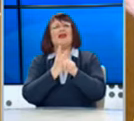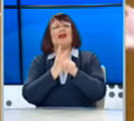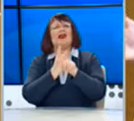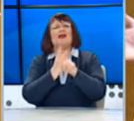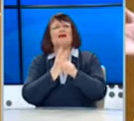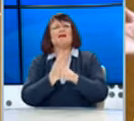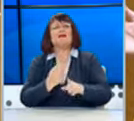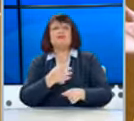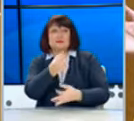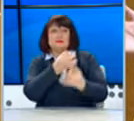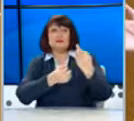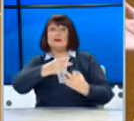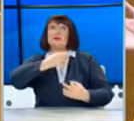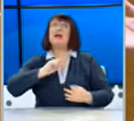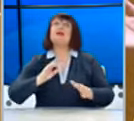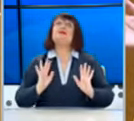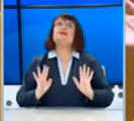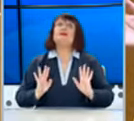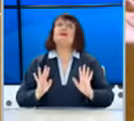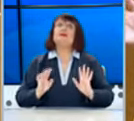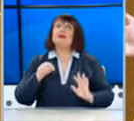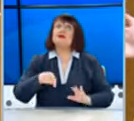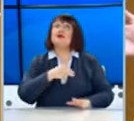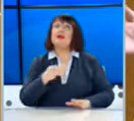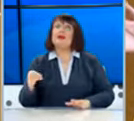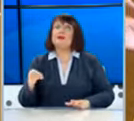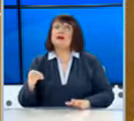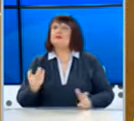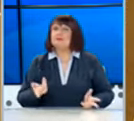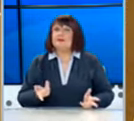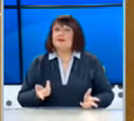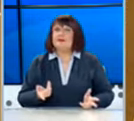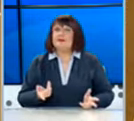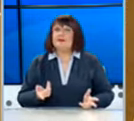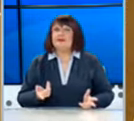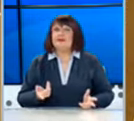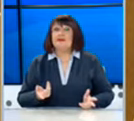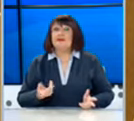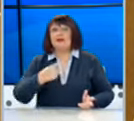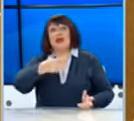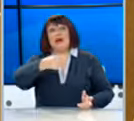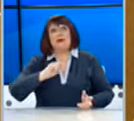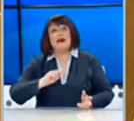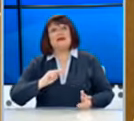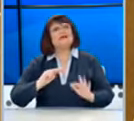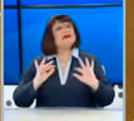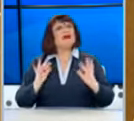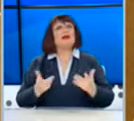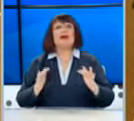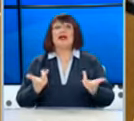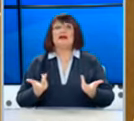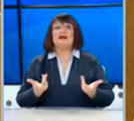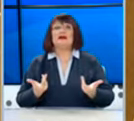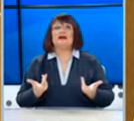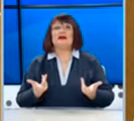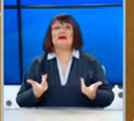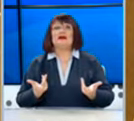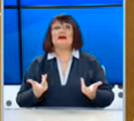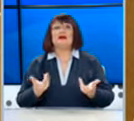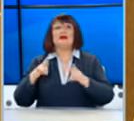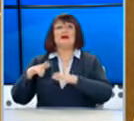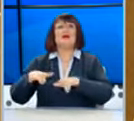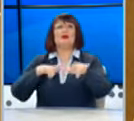Κάποιο σχόλιο προς τα εκεί θα έχουμε? Θα έχουμε μία απάντηση γιατί Τα αεροσκάφη